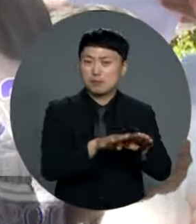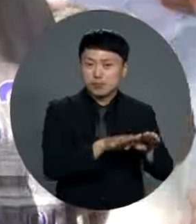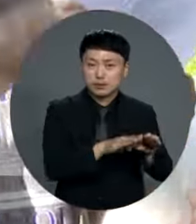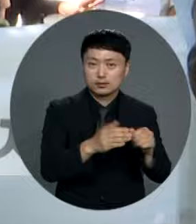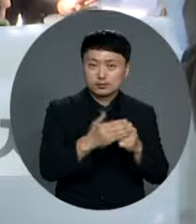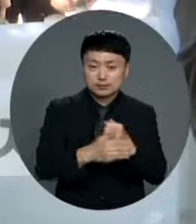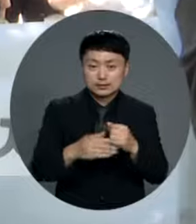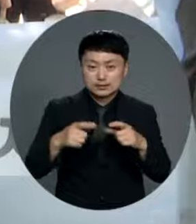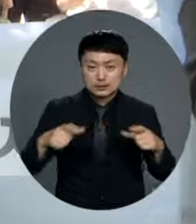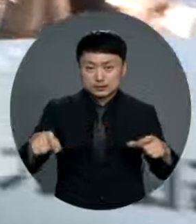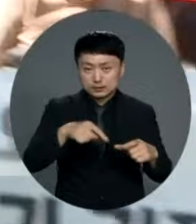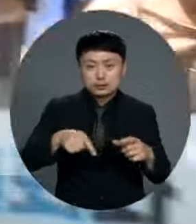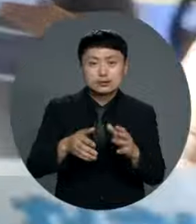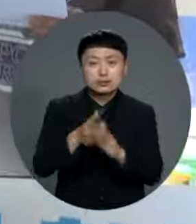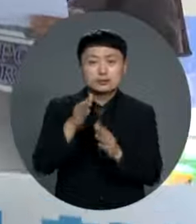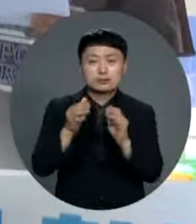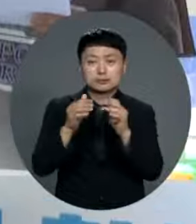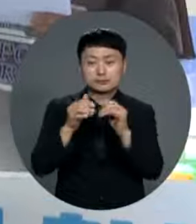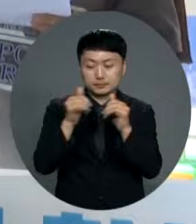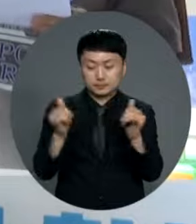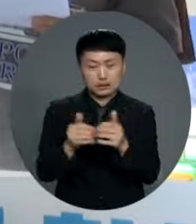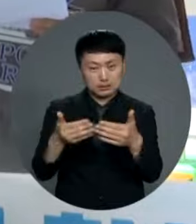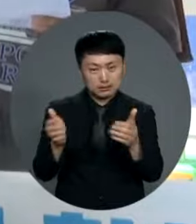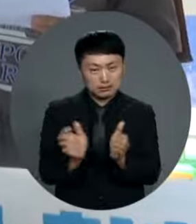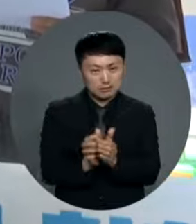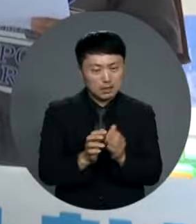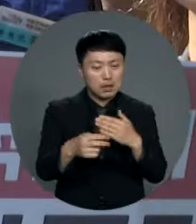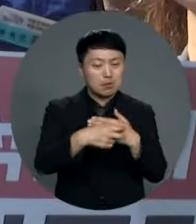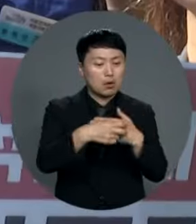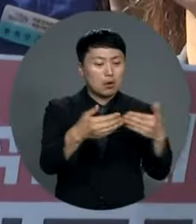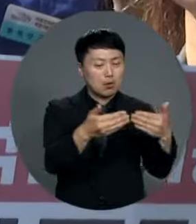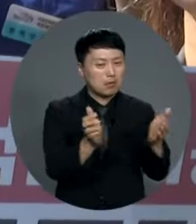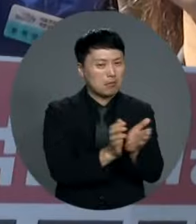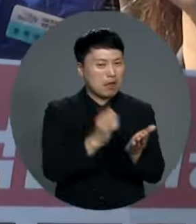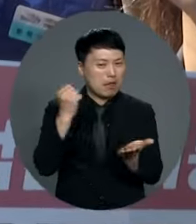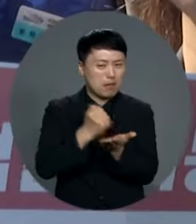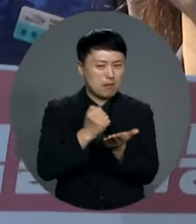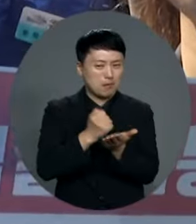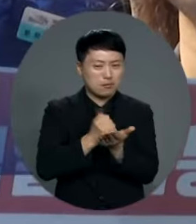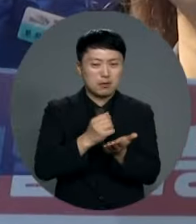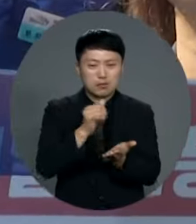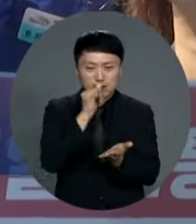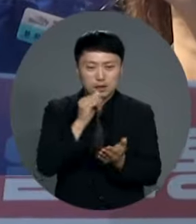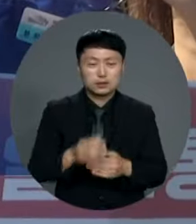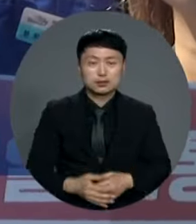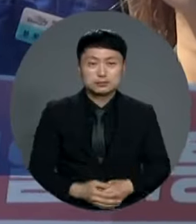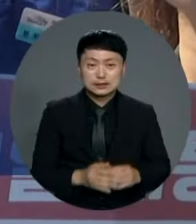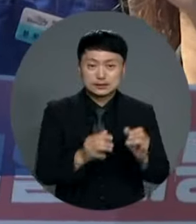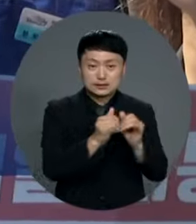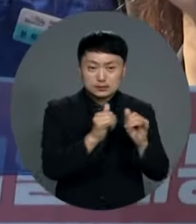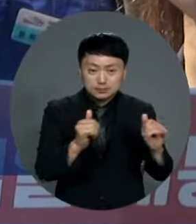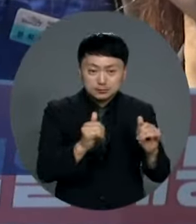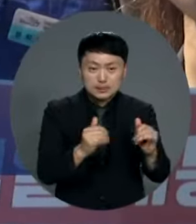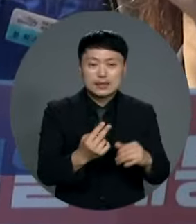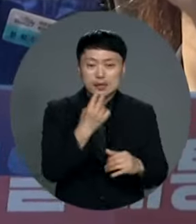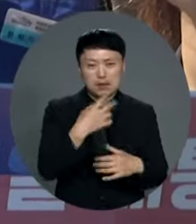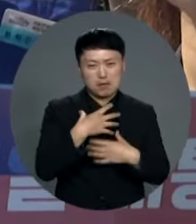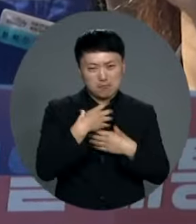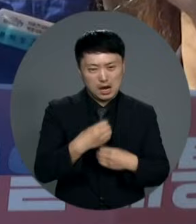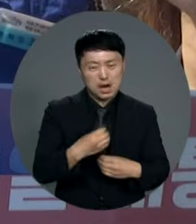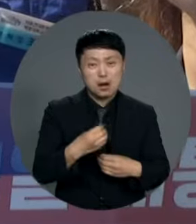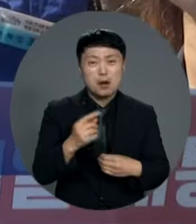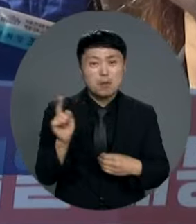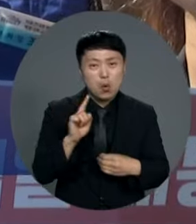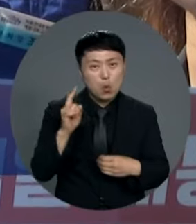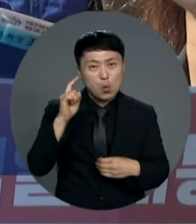지역 시민단체들이 의료계를 강하게 비난했습니다. 시민의 생명을 담보로 정치적이든